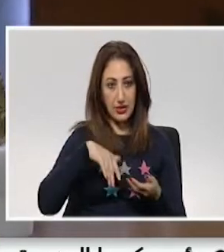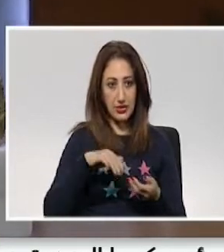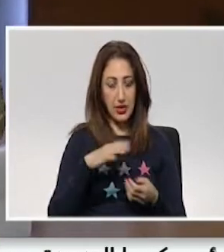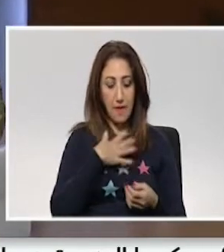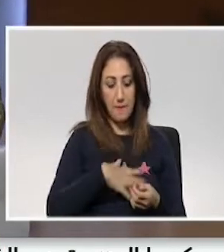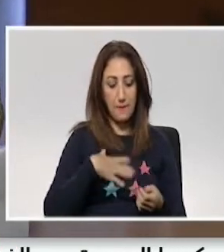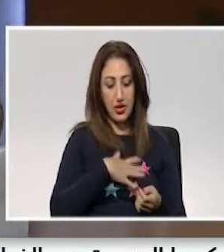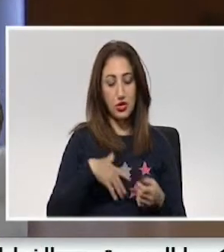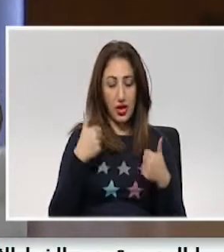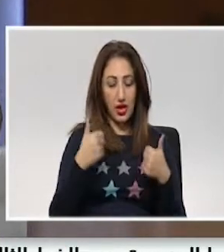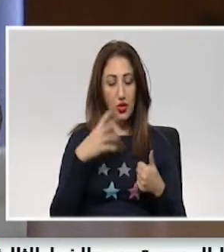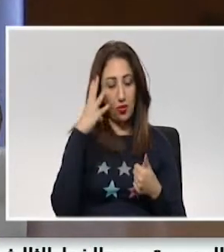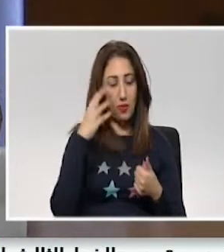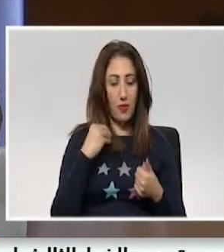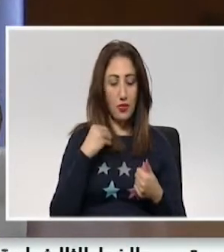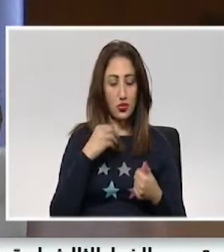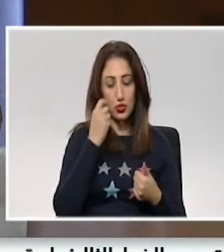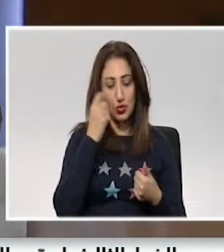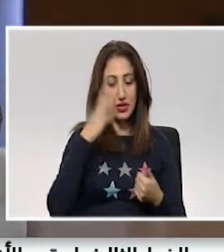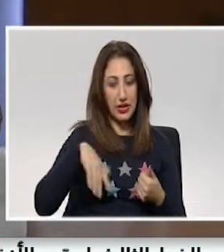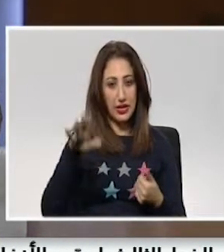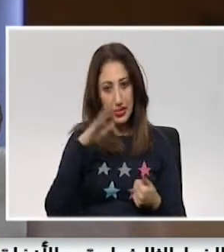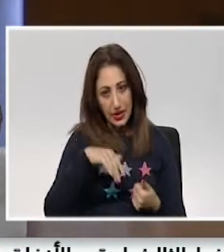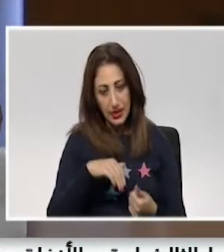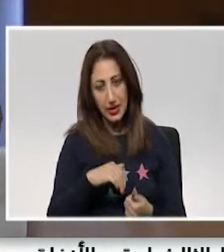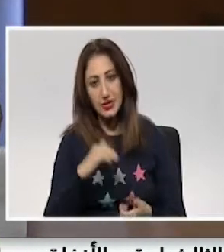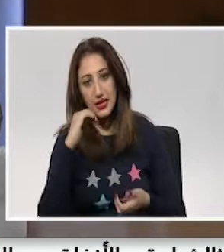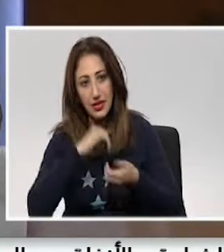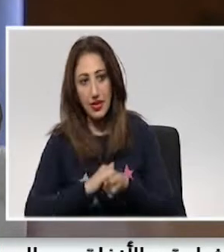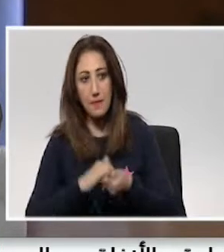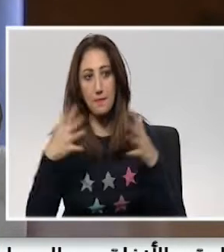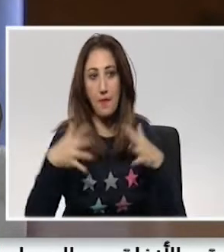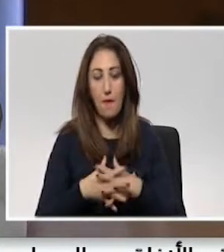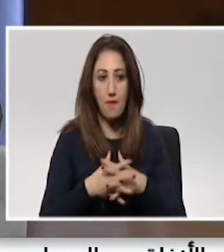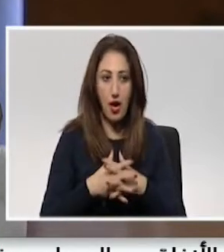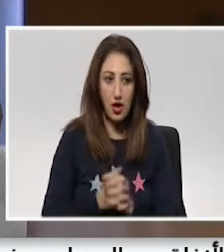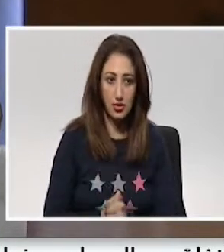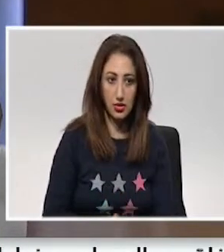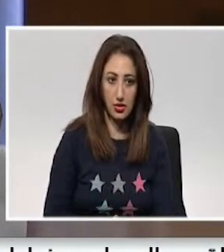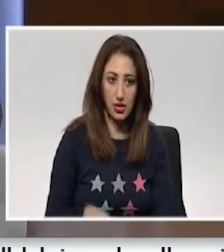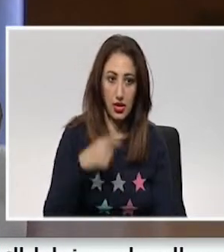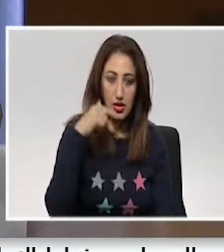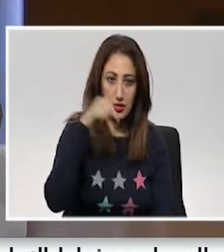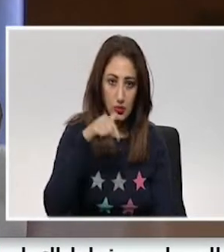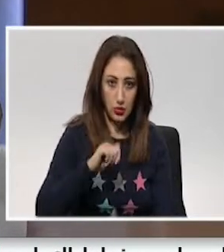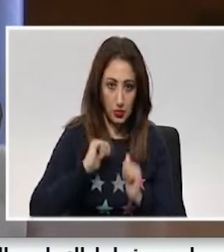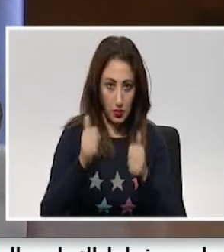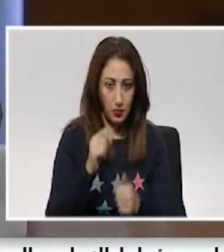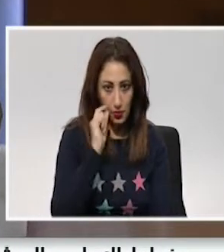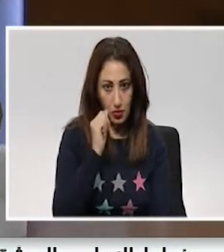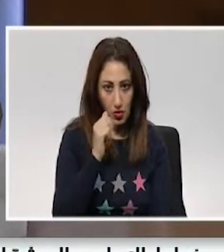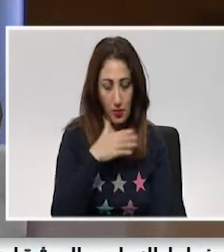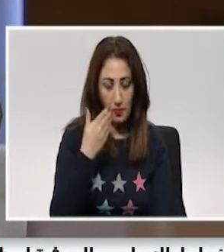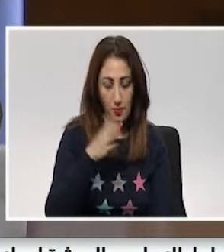حلوه بنسعد بيها اللي حوالينا، يعني تكاتف وتعاون ومحبه. والمبادره اللي معانا النهارده لراجل